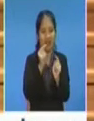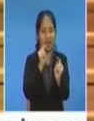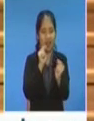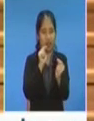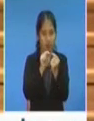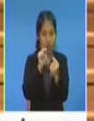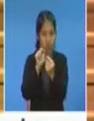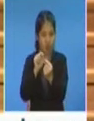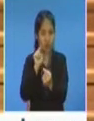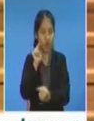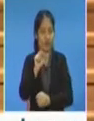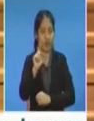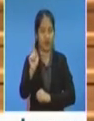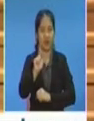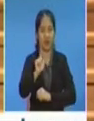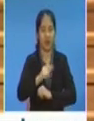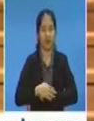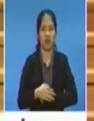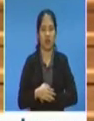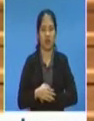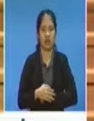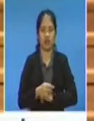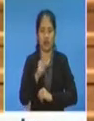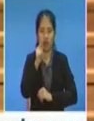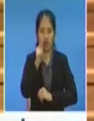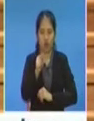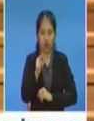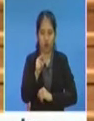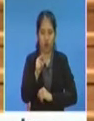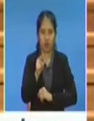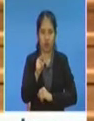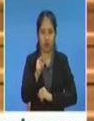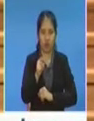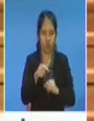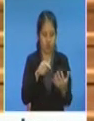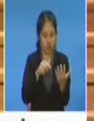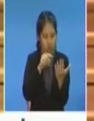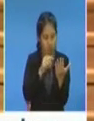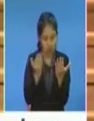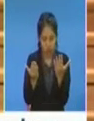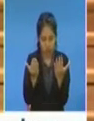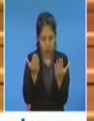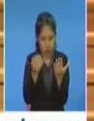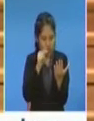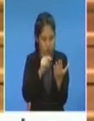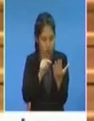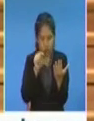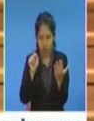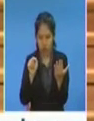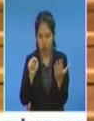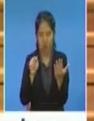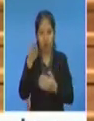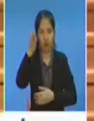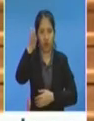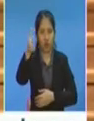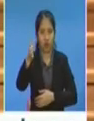พ้นครับต้องให้น้ำหนักต้องทิ้งน้ำหนักเมื่อจะเอาเขามาทำงานเอาเขามาใช้แรงงานแทนคนหนุ่มสาว